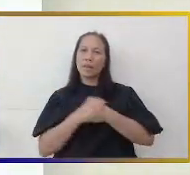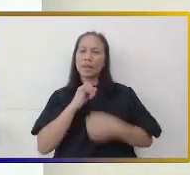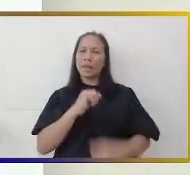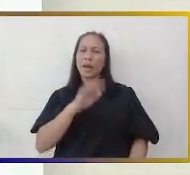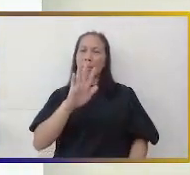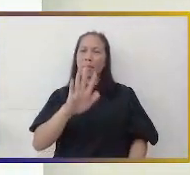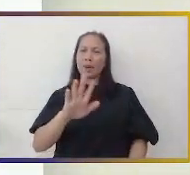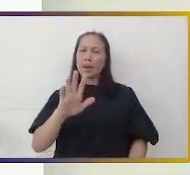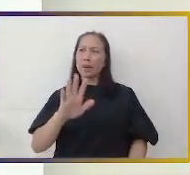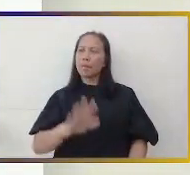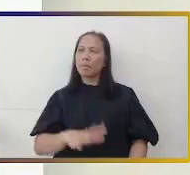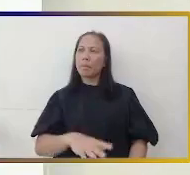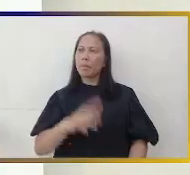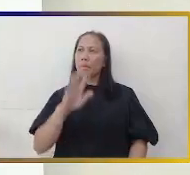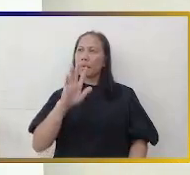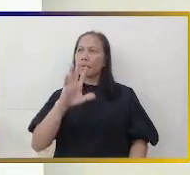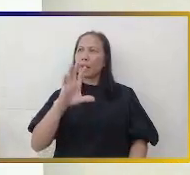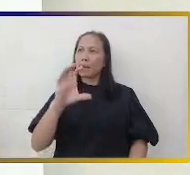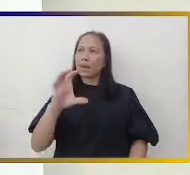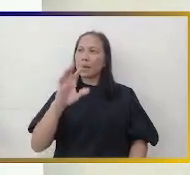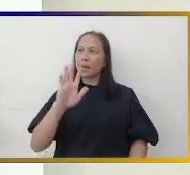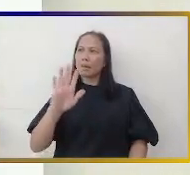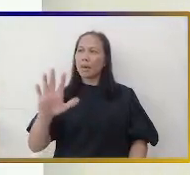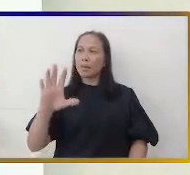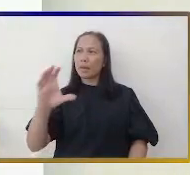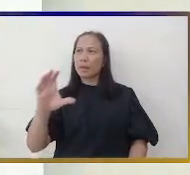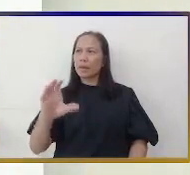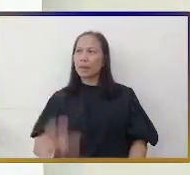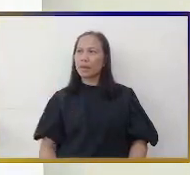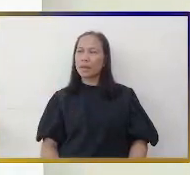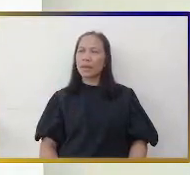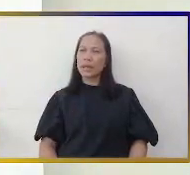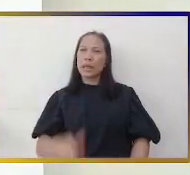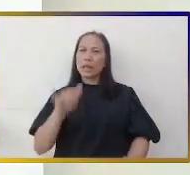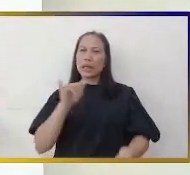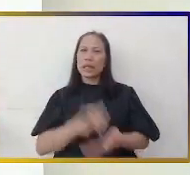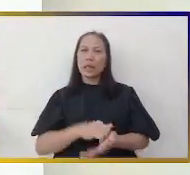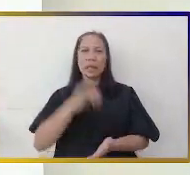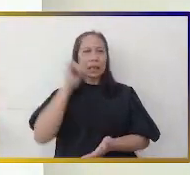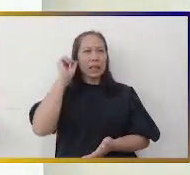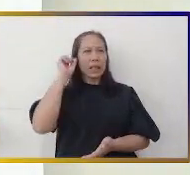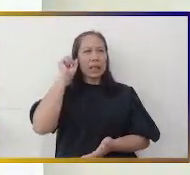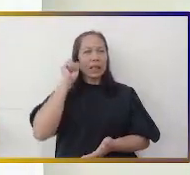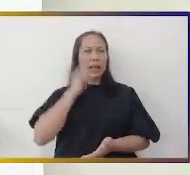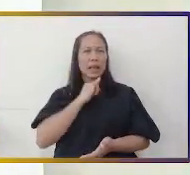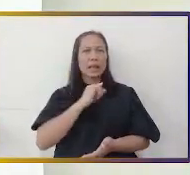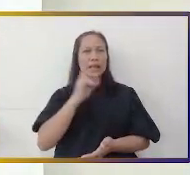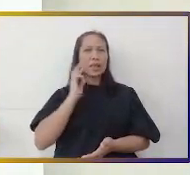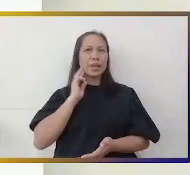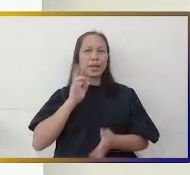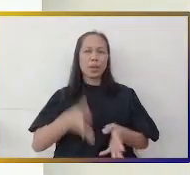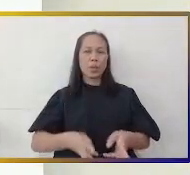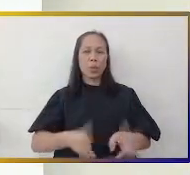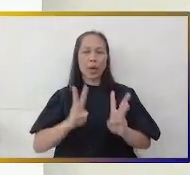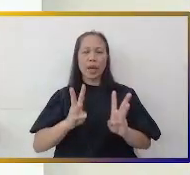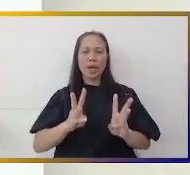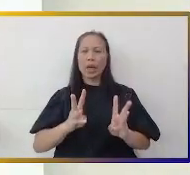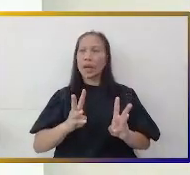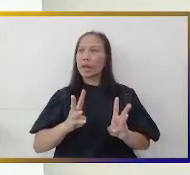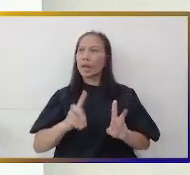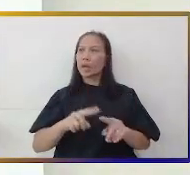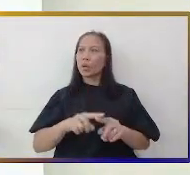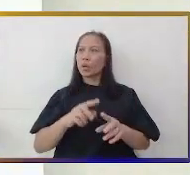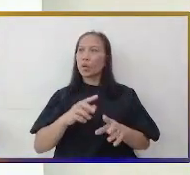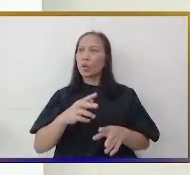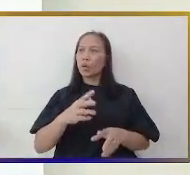500 mission 500 So yun yyung pattern ko na siet and dahil